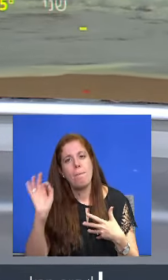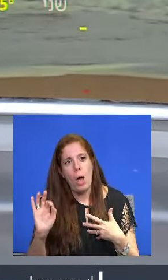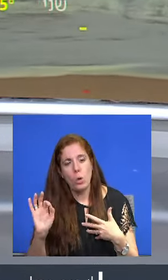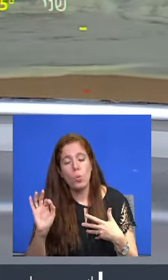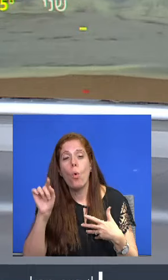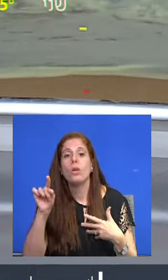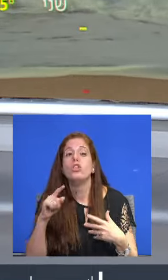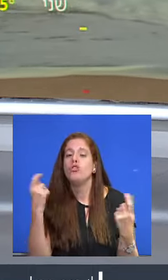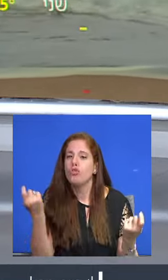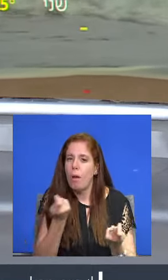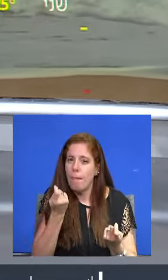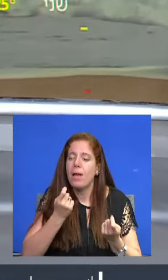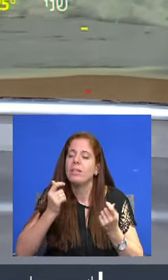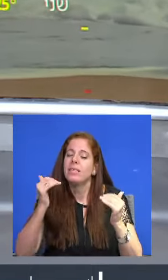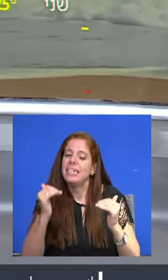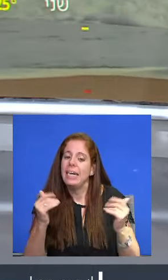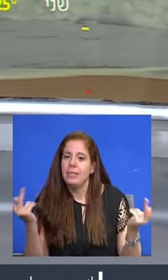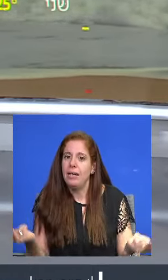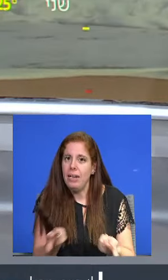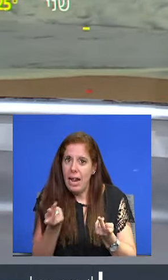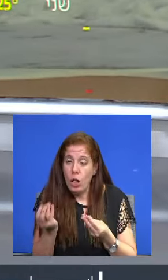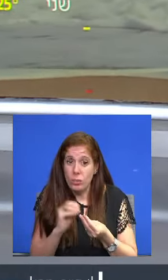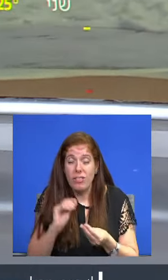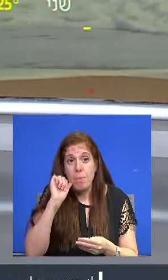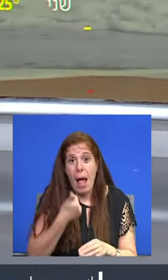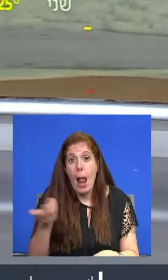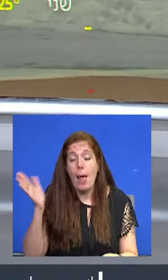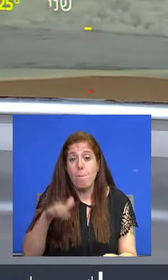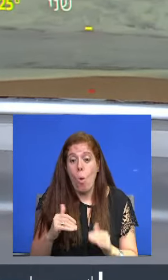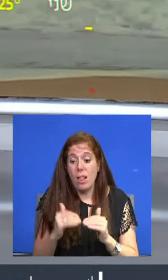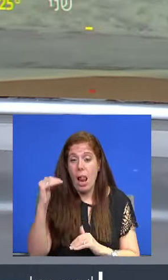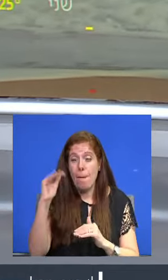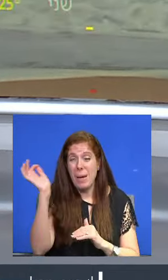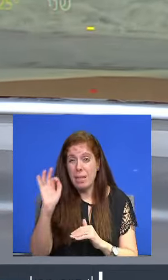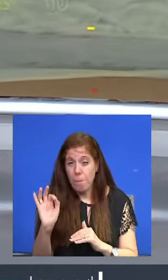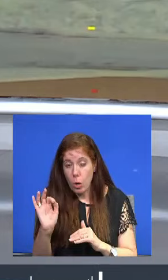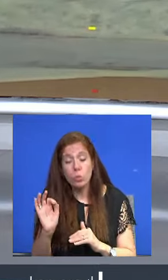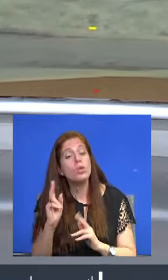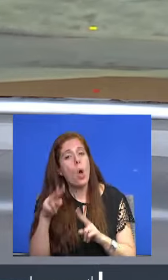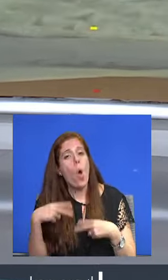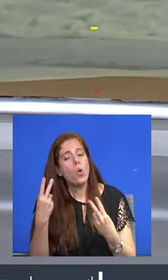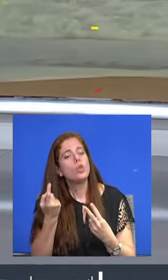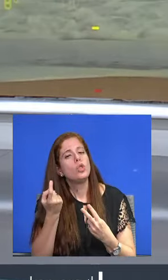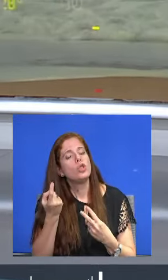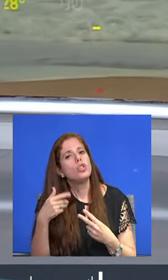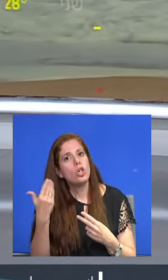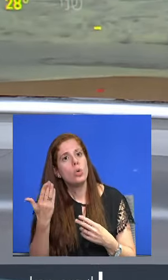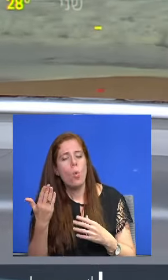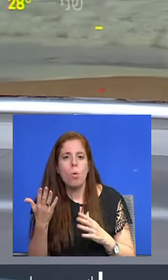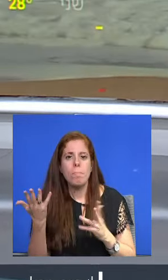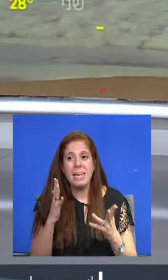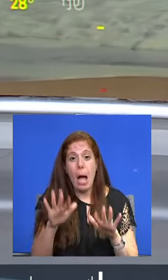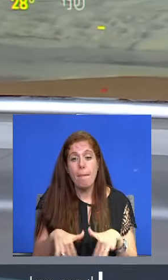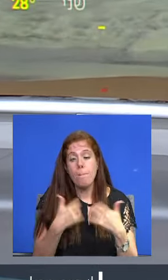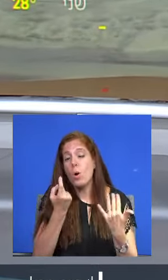שבת ככה ירידה קלה נוספת, מחר למרות העלייה בטמפרטורות הקלה יכול להיות שעוד יהיו ככה בעיקר בשעות הבוקר